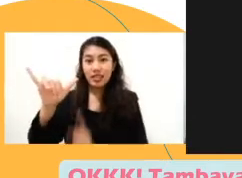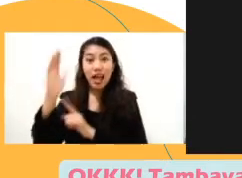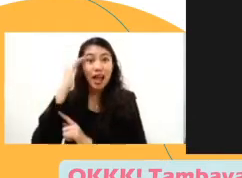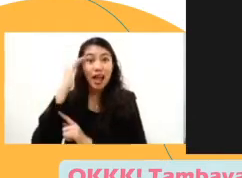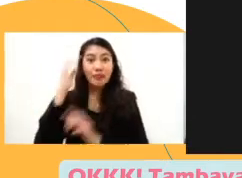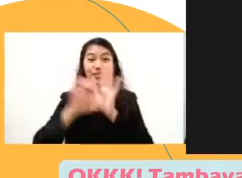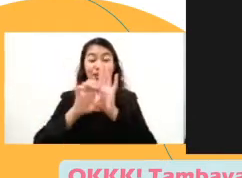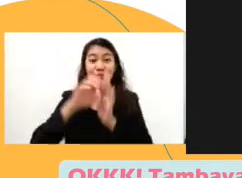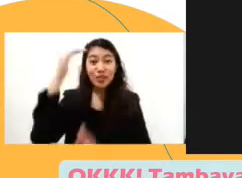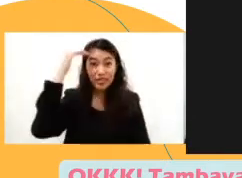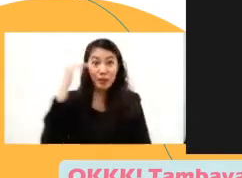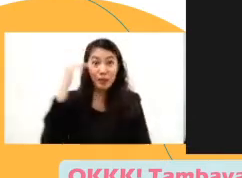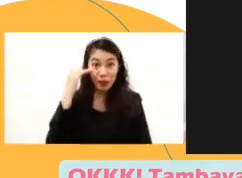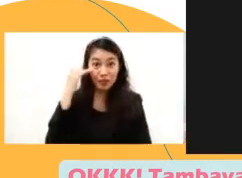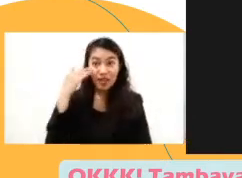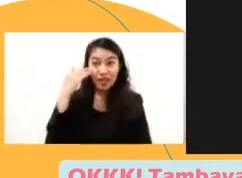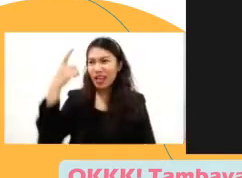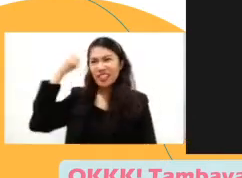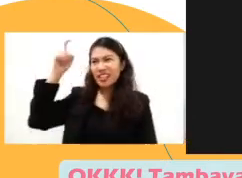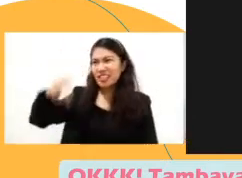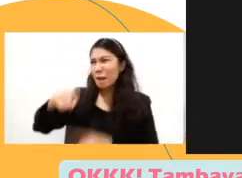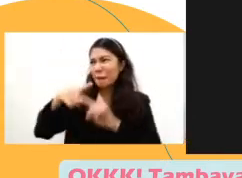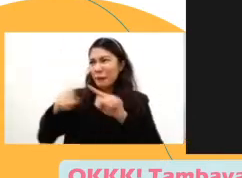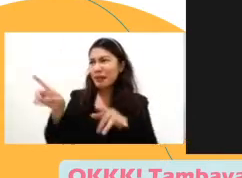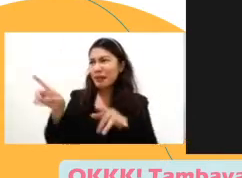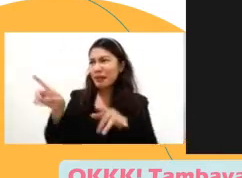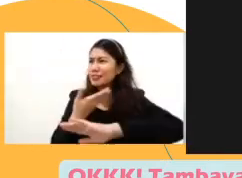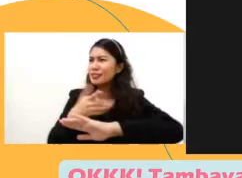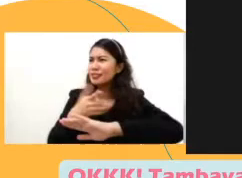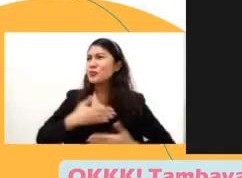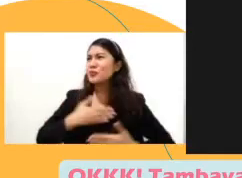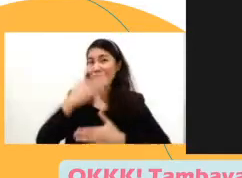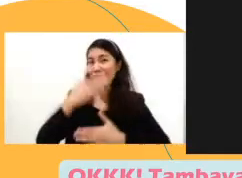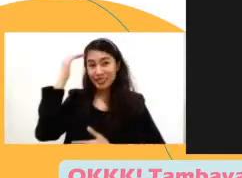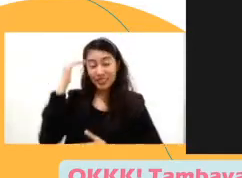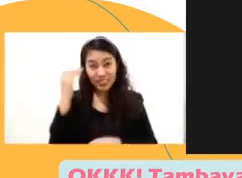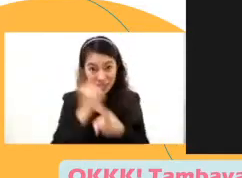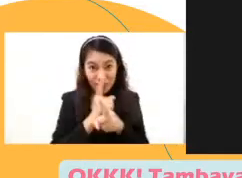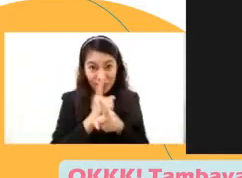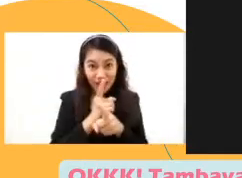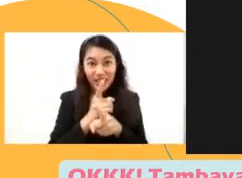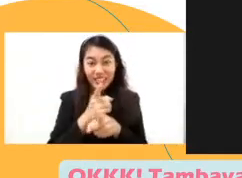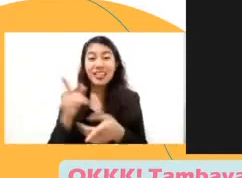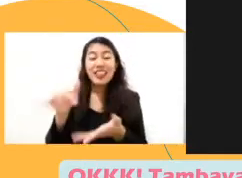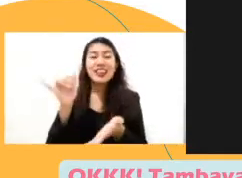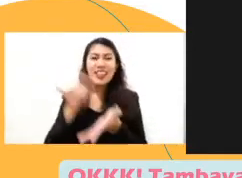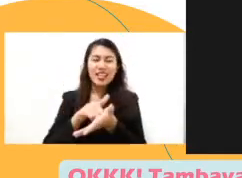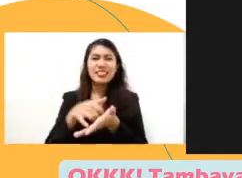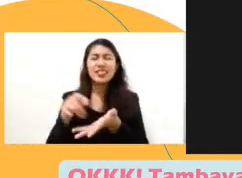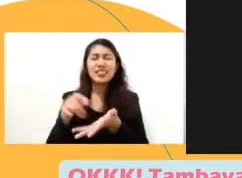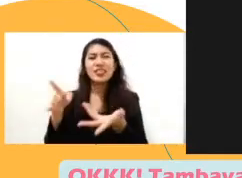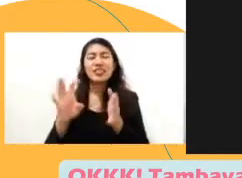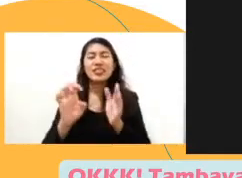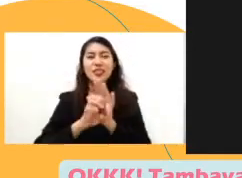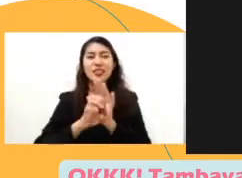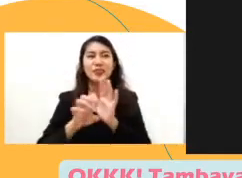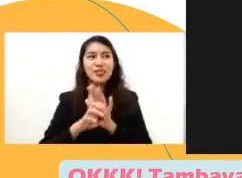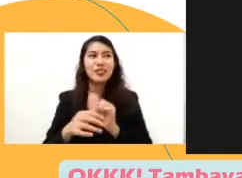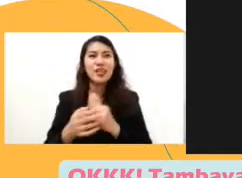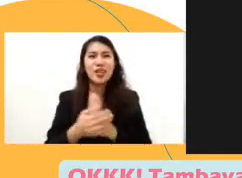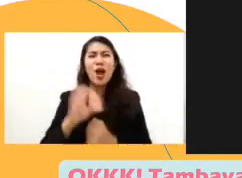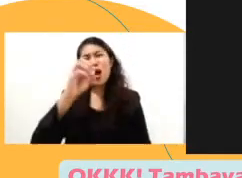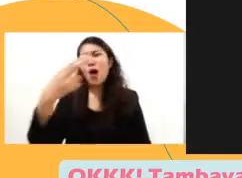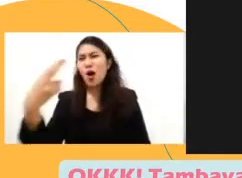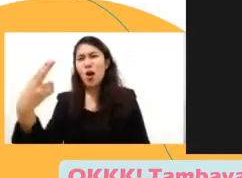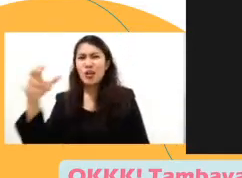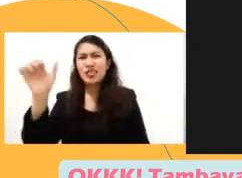Oh, yan. Yeah. Yung example ko, yung mga badabim, badaboom, mga ganong lyrics, diba? Oh, yeah. Technically,